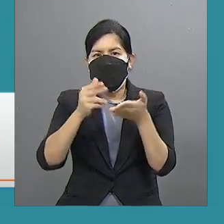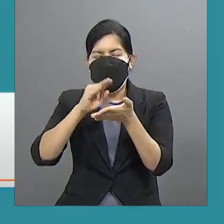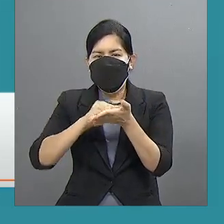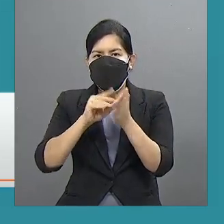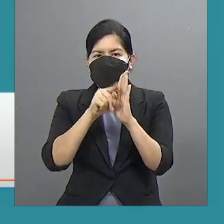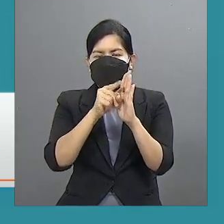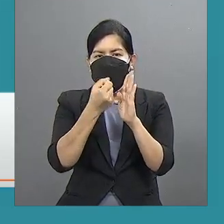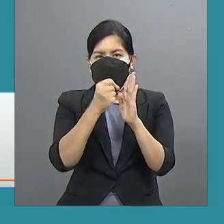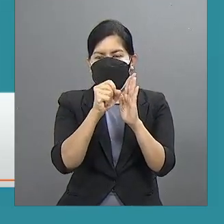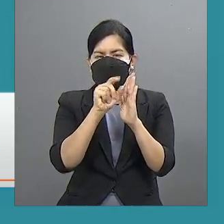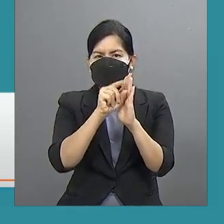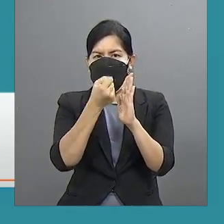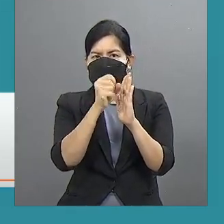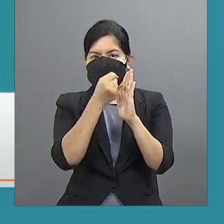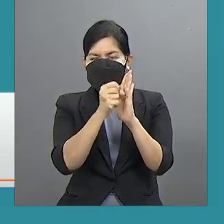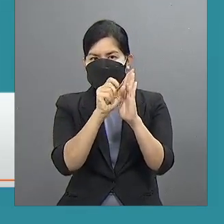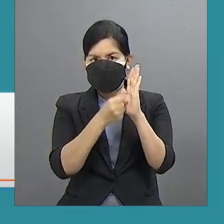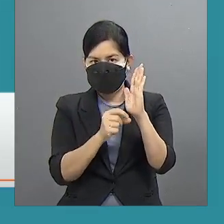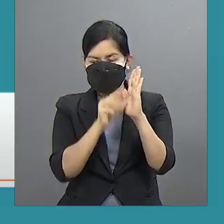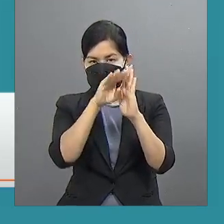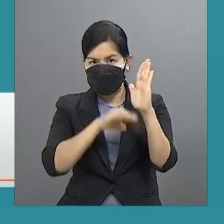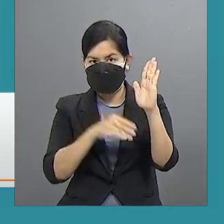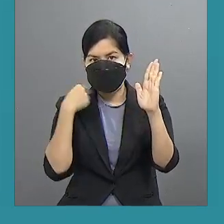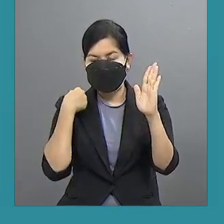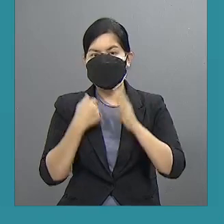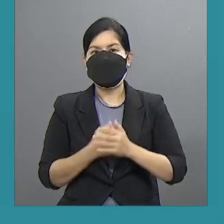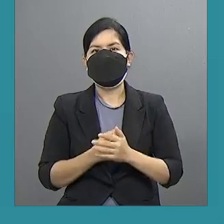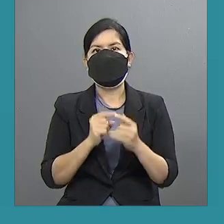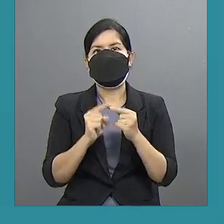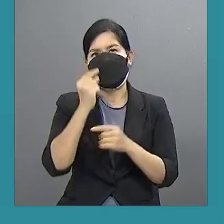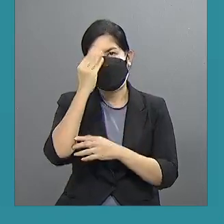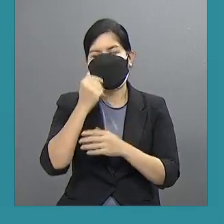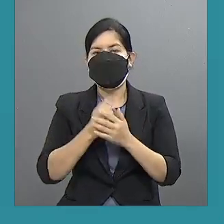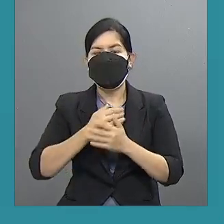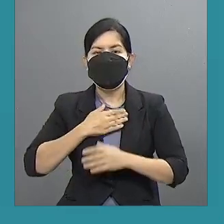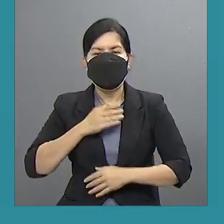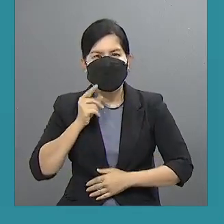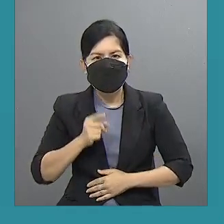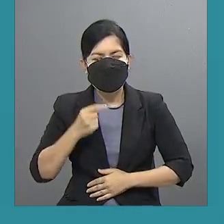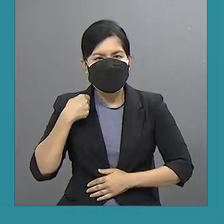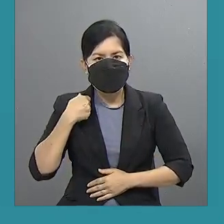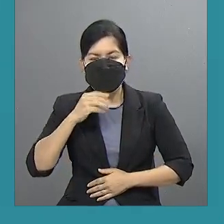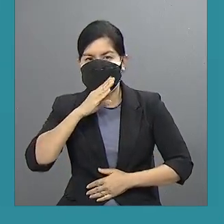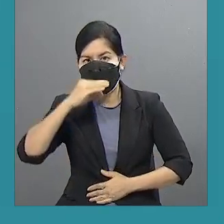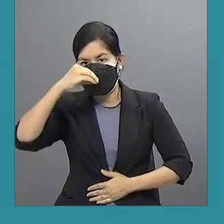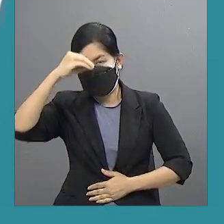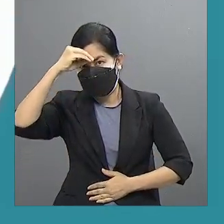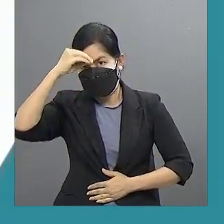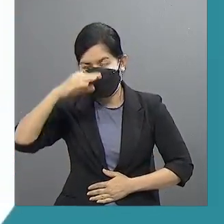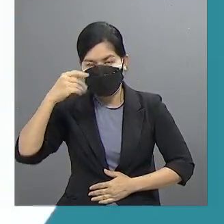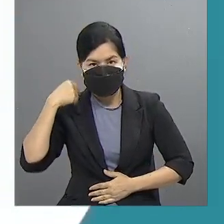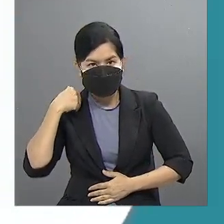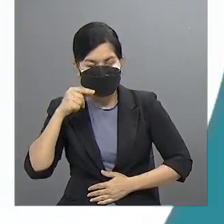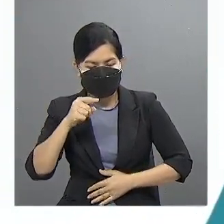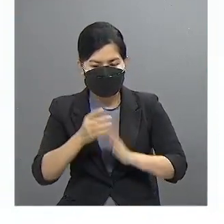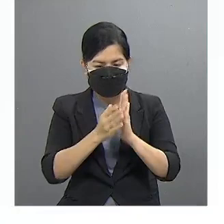แต่ว่าจริงๆต้องบอกก่อนว่ามันจะค่อนข้างเหนื่อยนะครับเพราะว่าคือเราต้องแบบพอเรียนเสร็จปั๊บเราต้องเอามาใช้นะครับแล้วเราก็ต้องแบบ